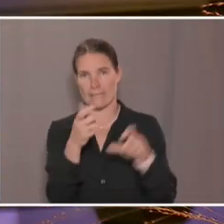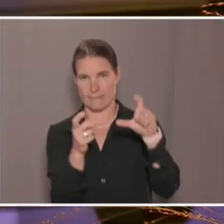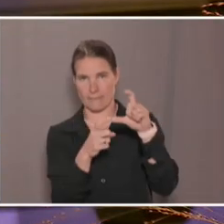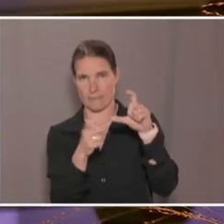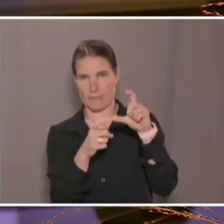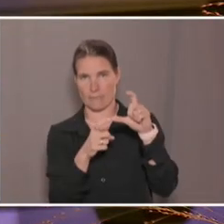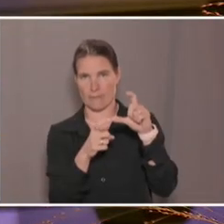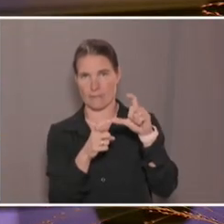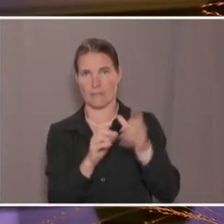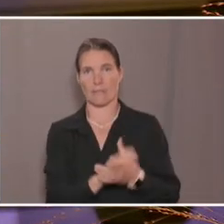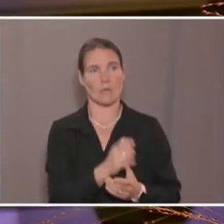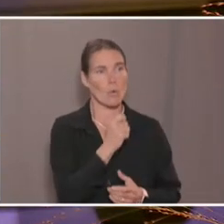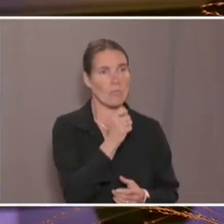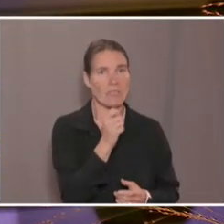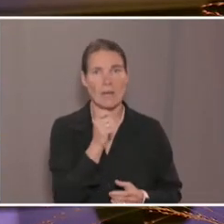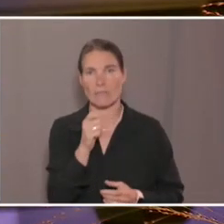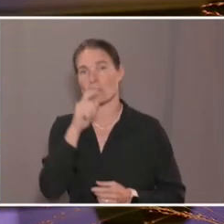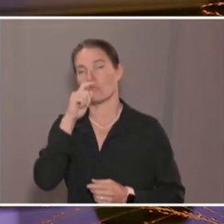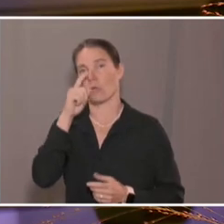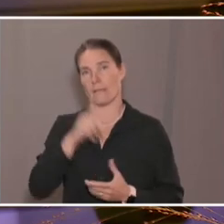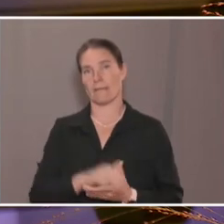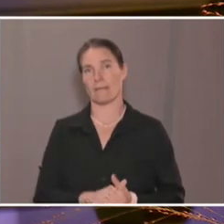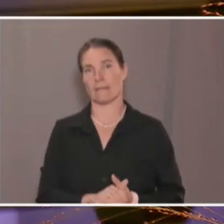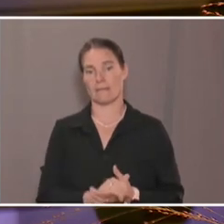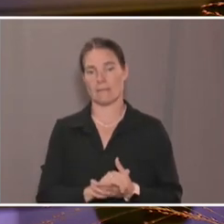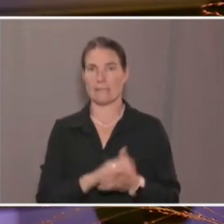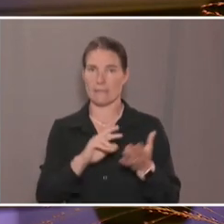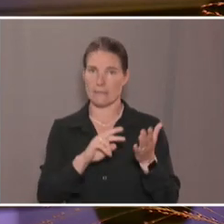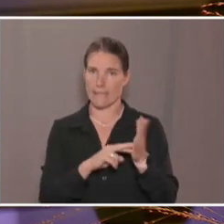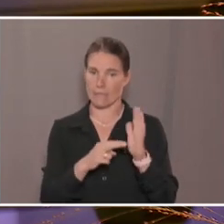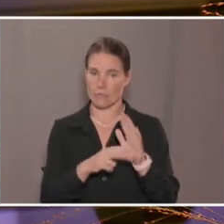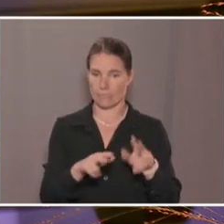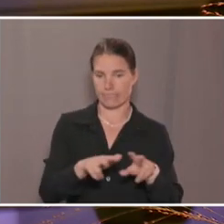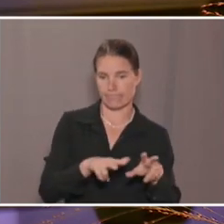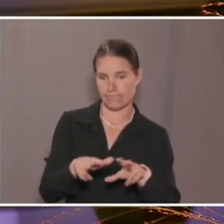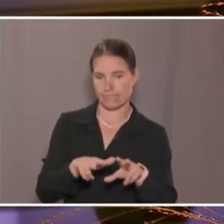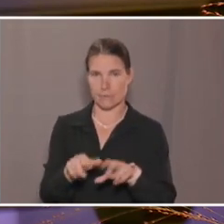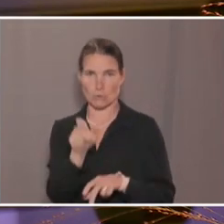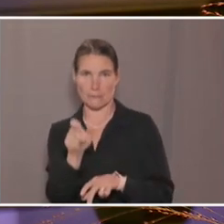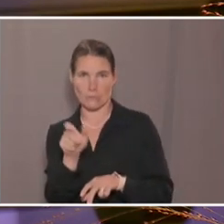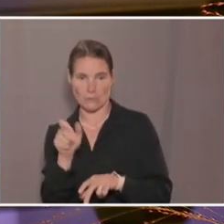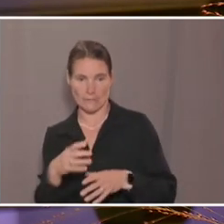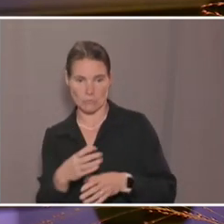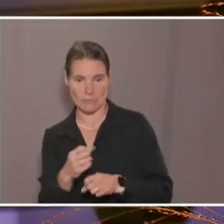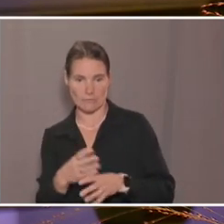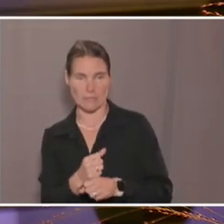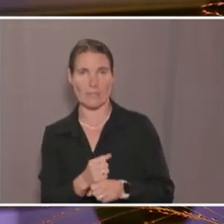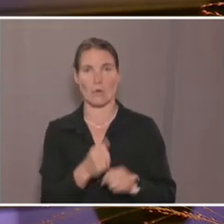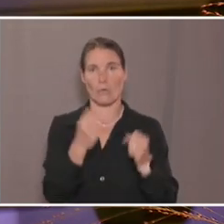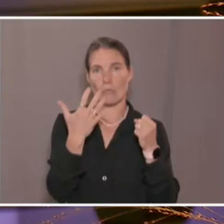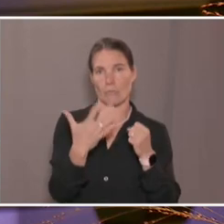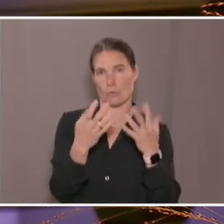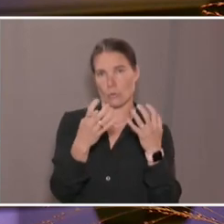unsere Impfquote und ich war sehr stolz, dass unser technisch-administratives Personal eine Impfquote von 95%